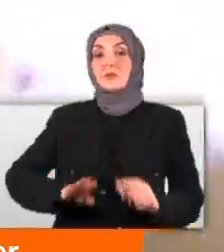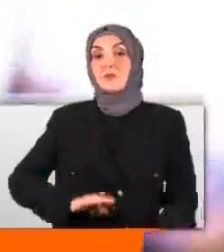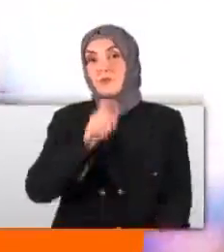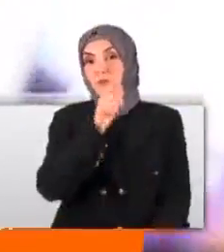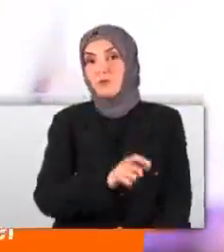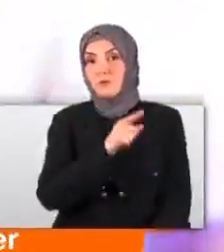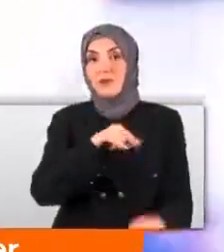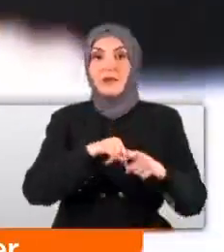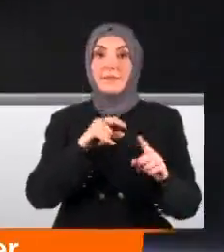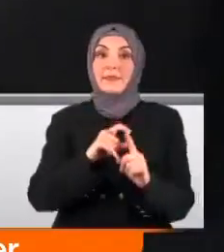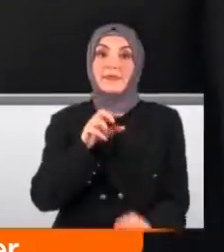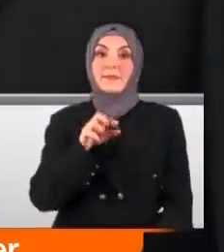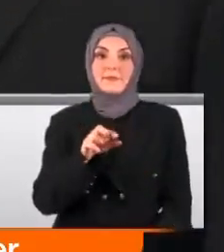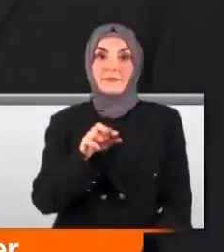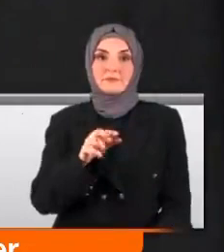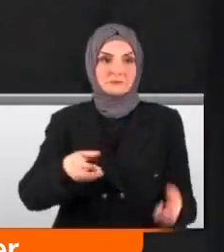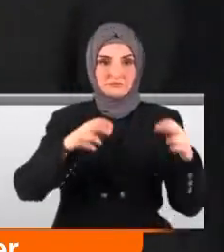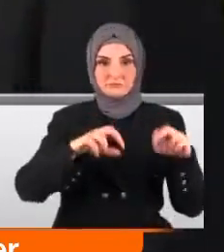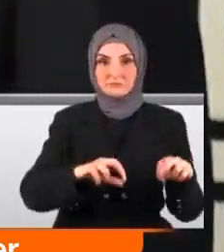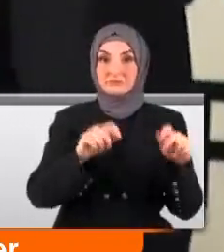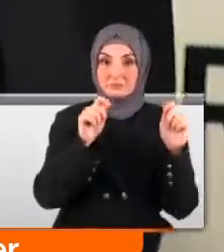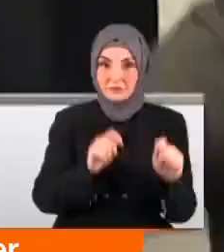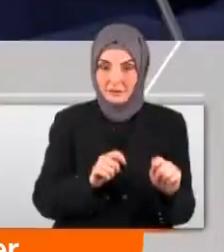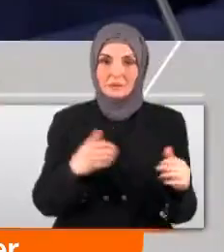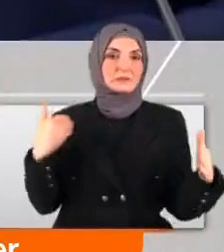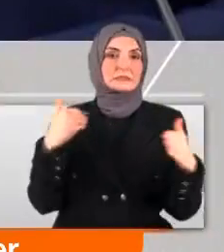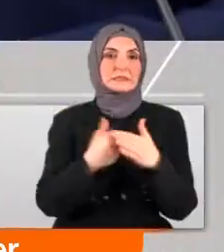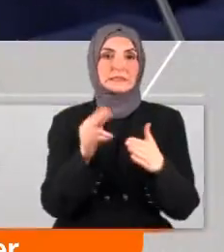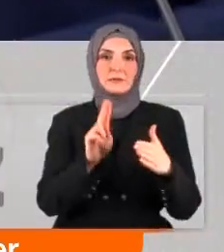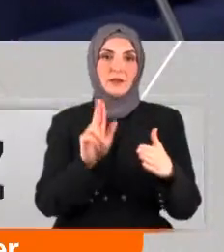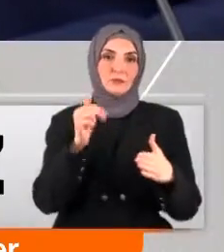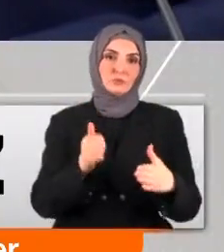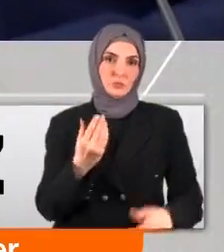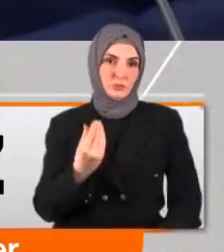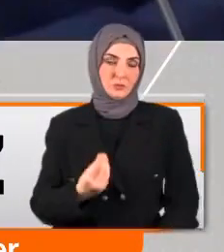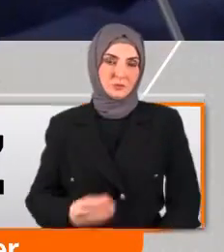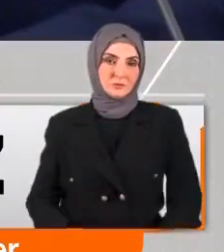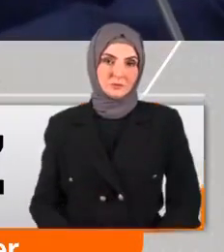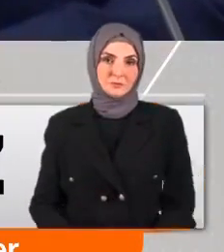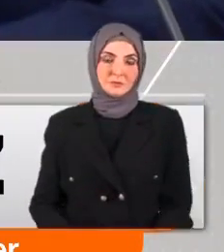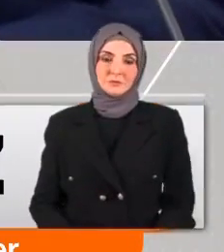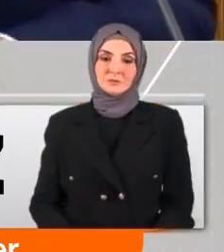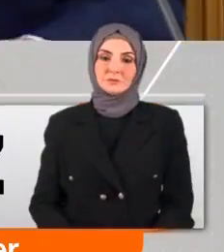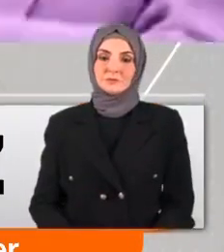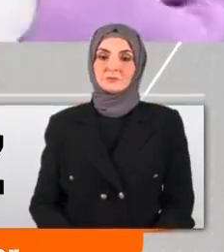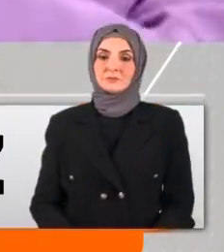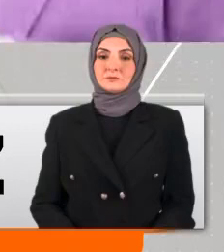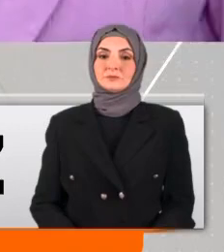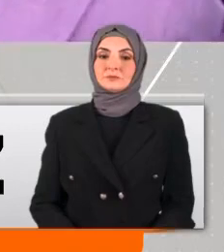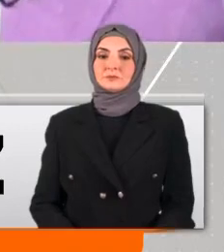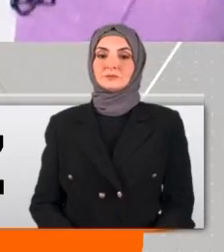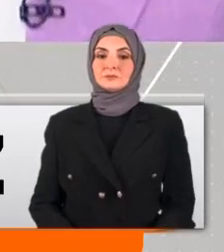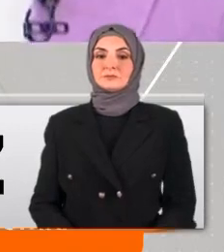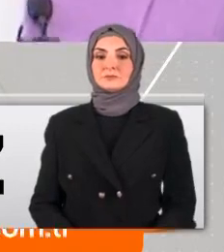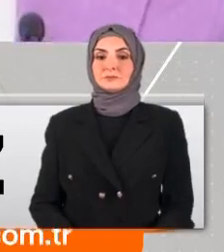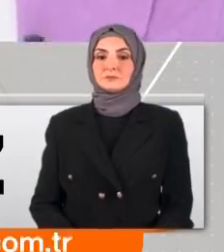HDP ile masaya oturmasının üzerinden tam 27 gün geçti. HDP'yi PKK'nın yanında konumlandırıyoruz. Biz